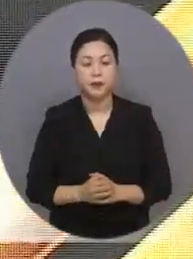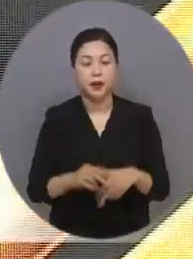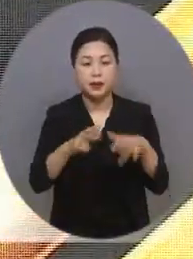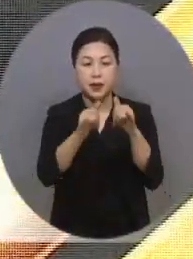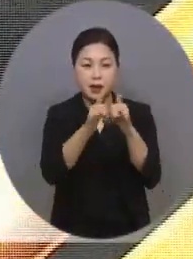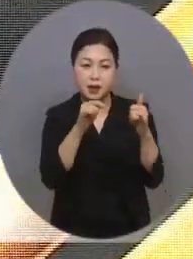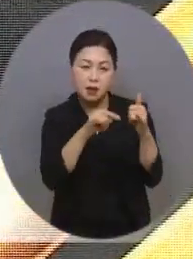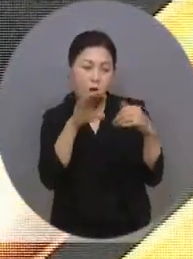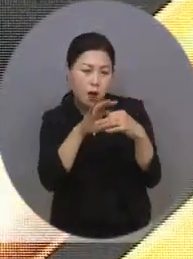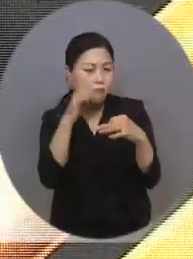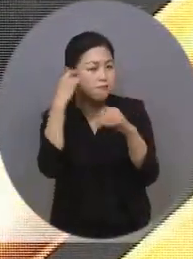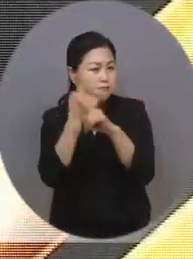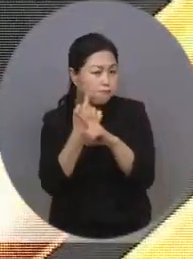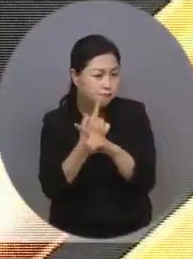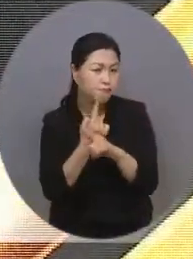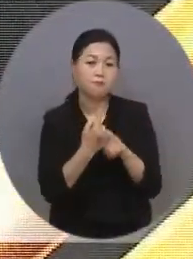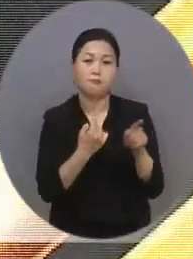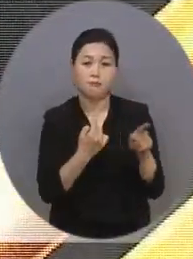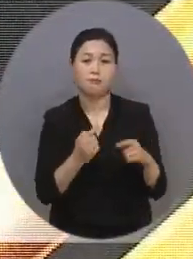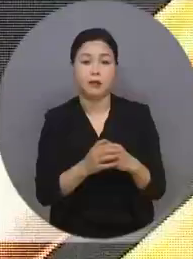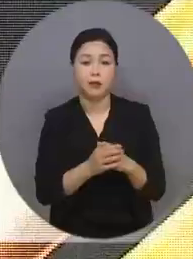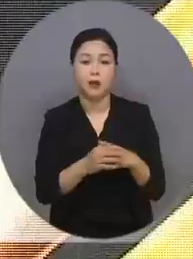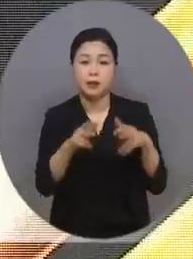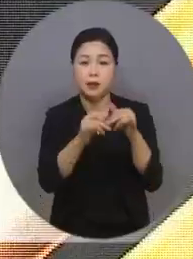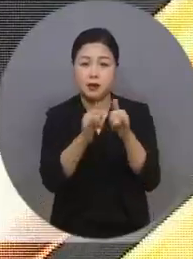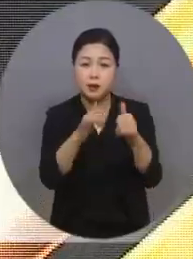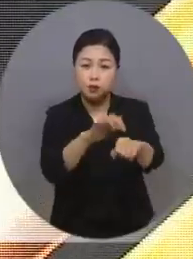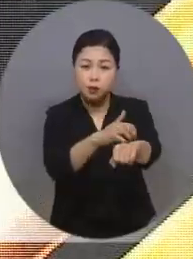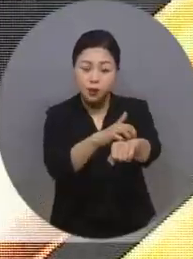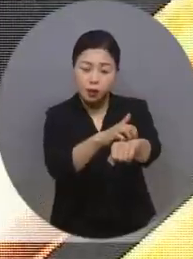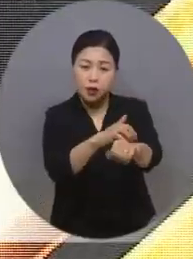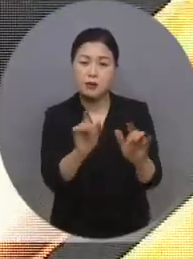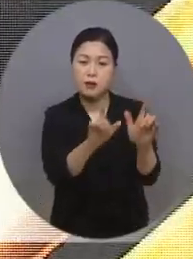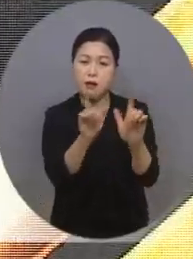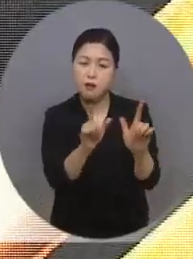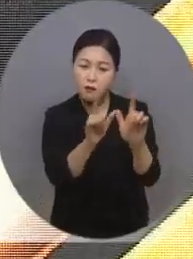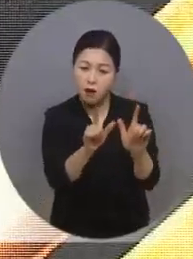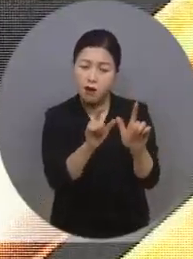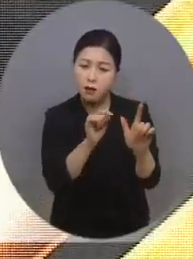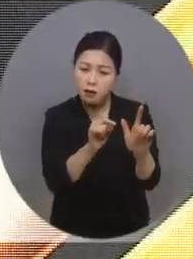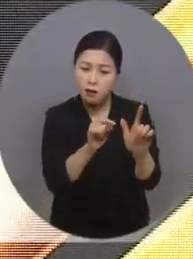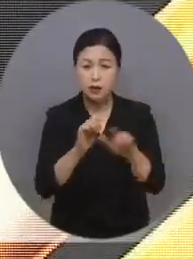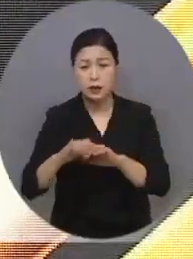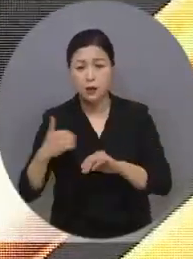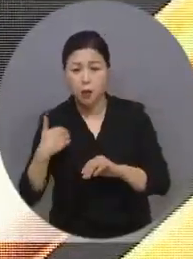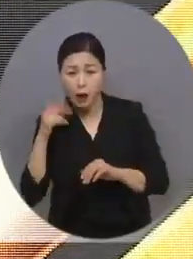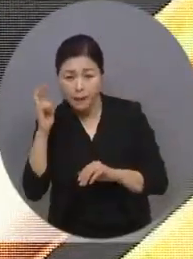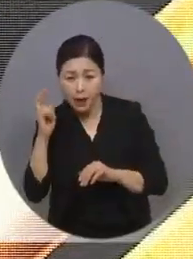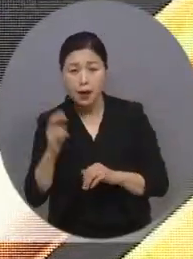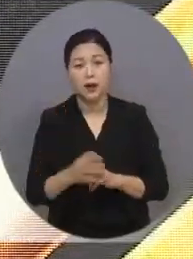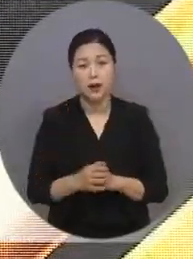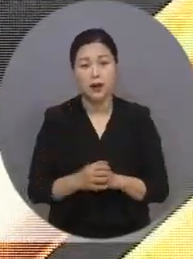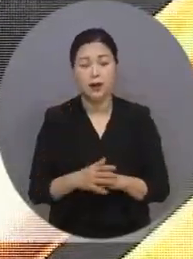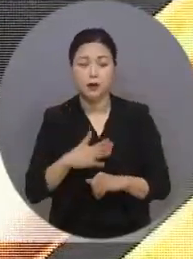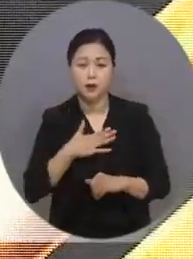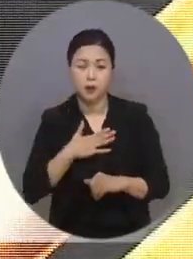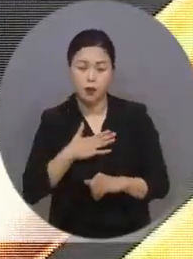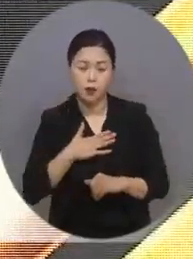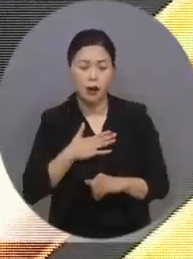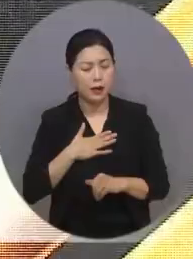우리 장애인들이 얼마나 불편한데 생활을 하는지는 모르겠습니다만은 저도